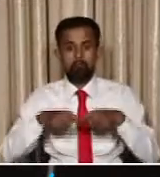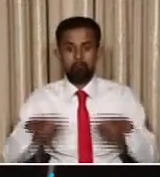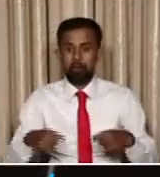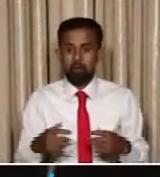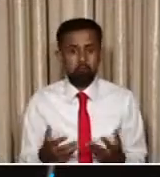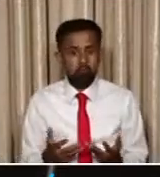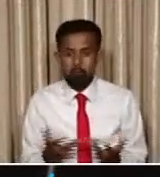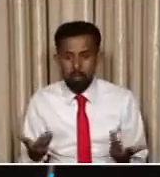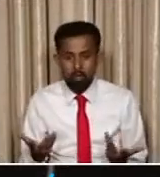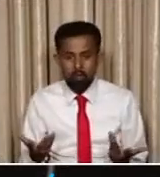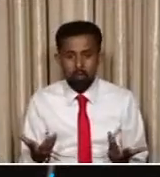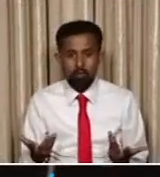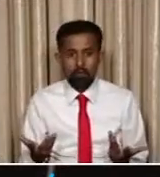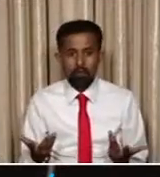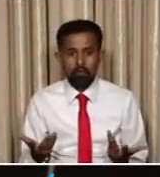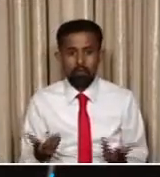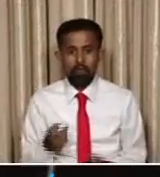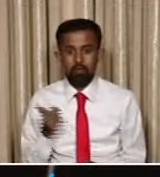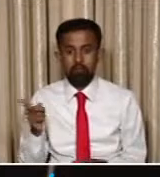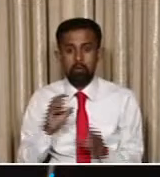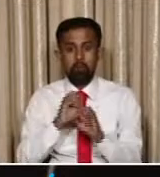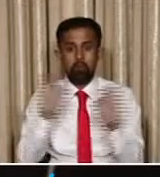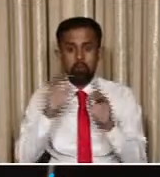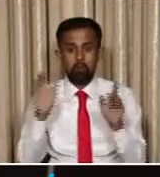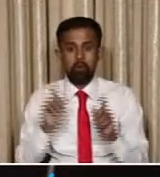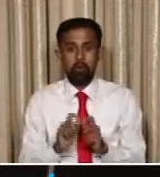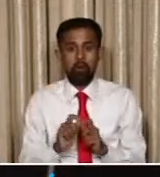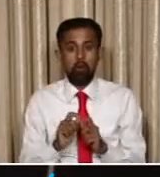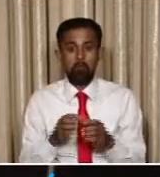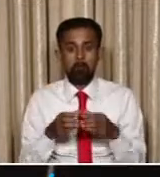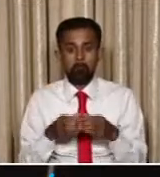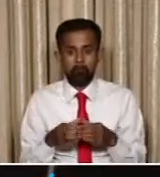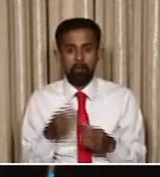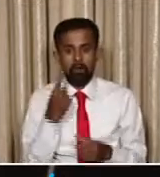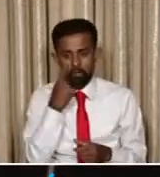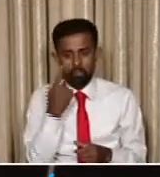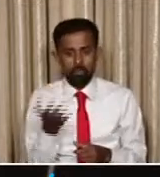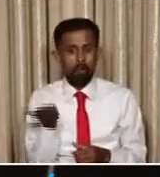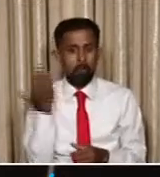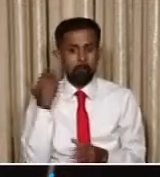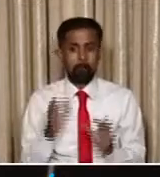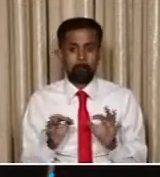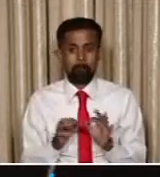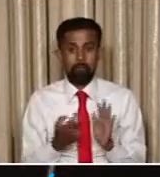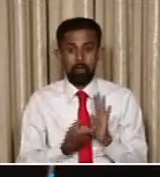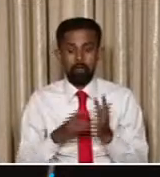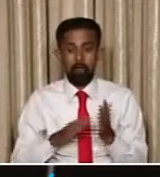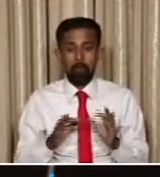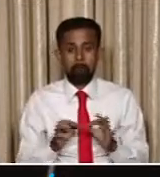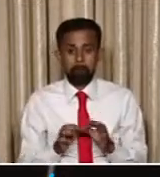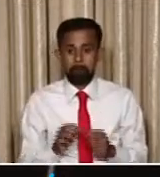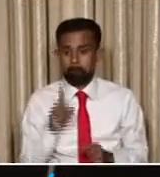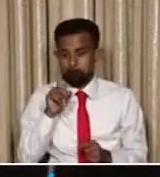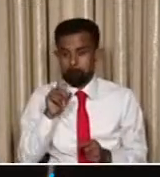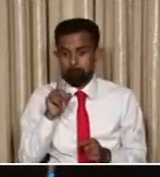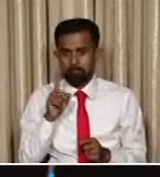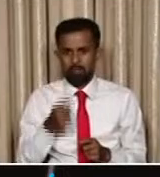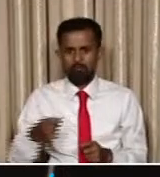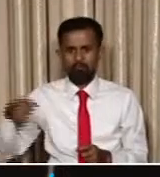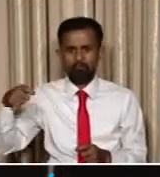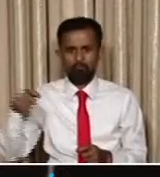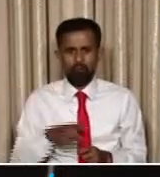බැරි මේ ප්‍රොමෝෂන් බියුරෝ එක අපි දැක්ක පහුගිය කාලේ බිලියන රුපියල් බිලියන එක ප්‍රොකියුමන්ට් උයි මොනවද